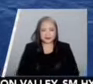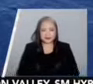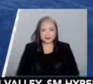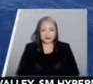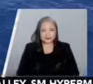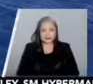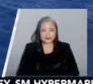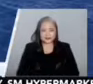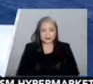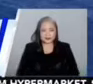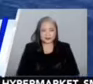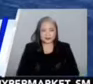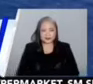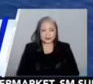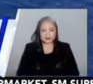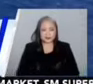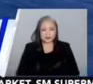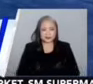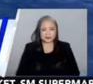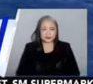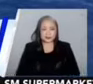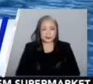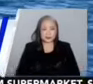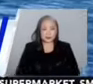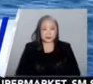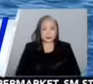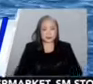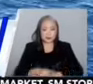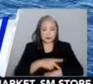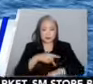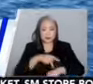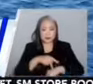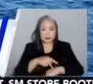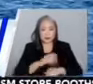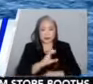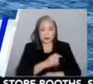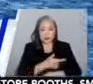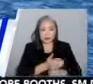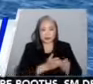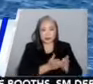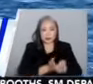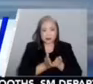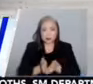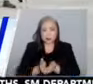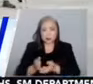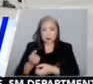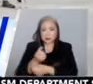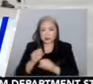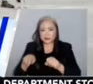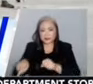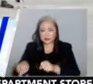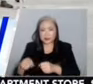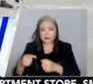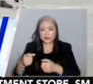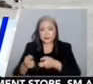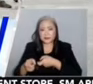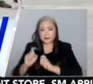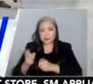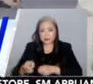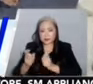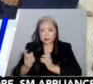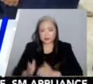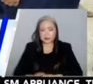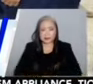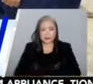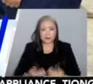Kasunod ng pagsagip ng Philippine Coast Guard ng mga Pilipinong mangingisda sa Panatag Shoal o Baho de Masinloc nitong Sabado, mahigit 60 tauhan